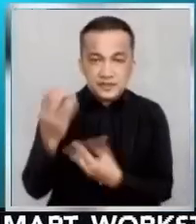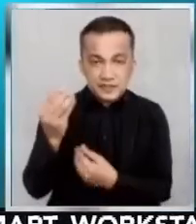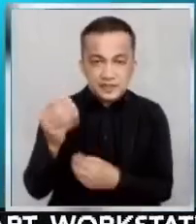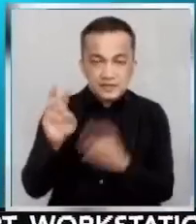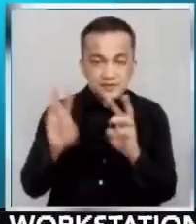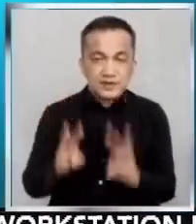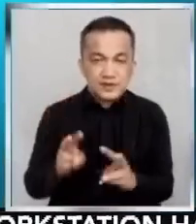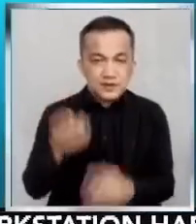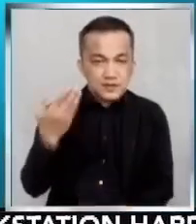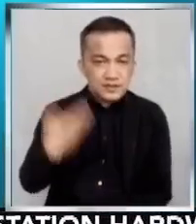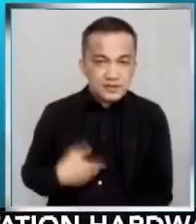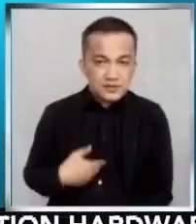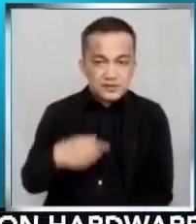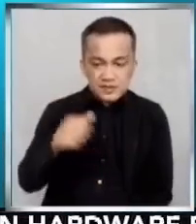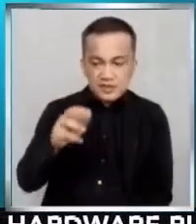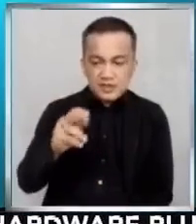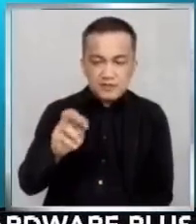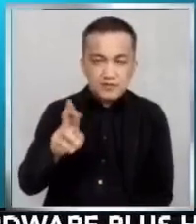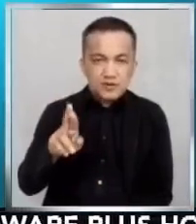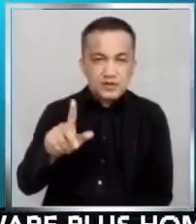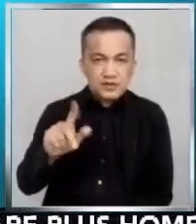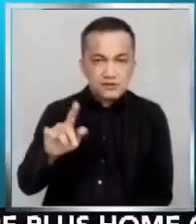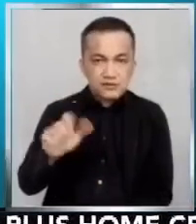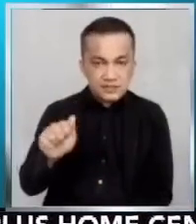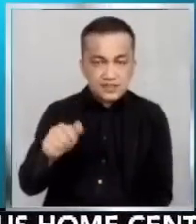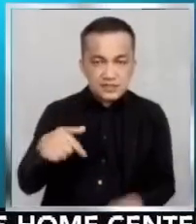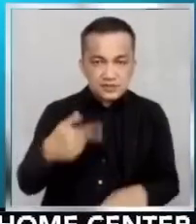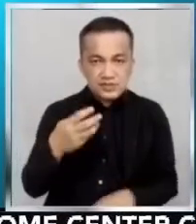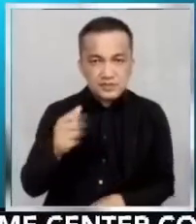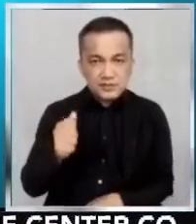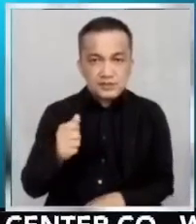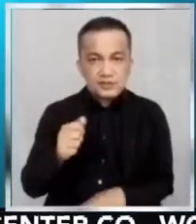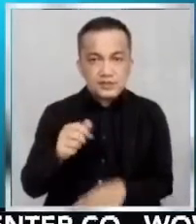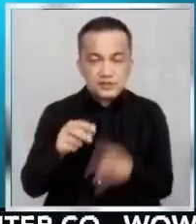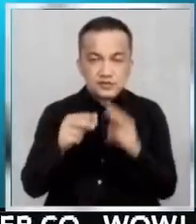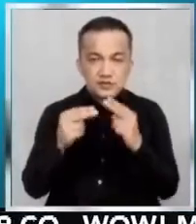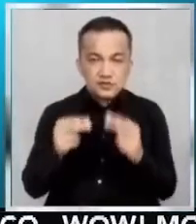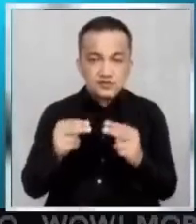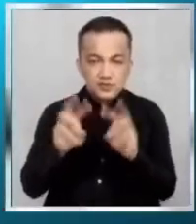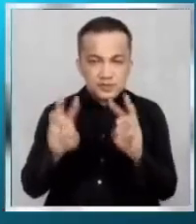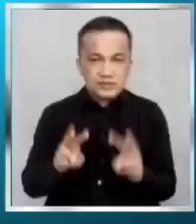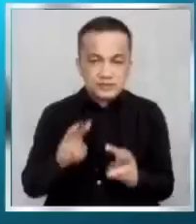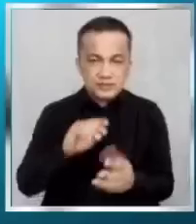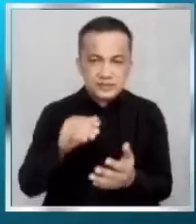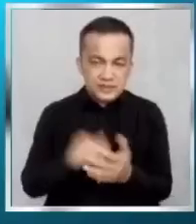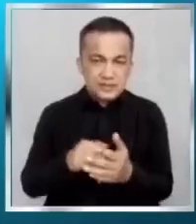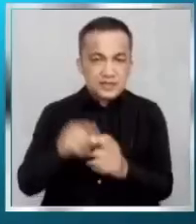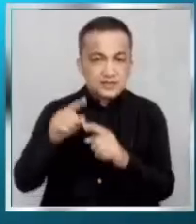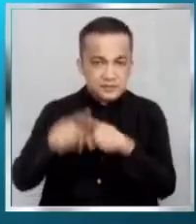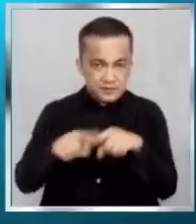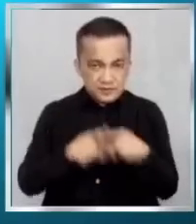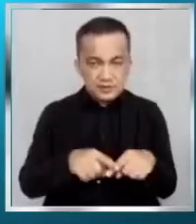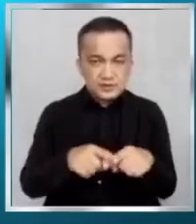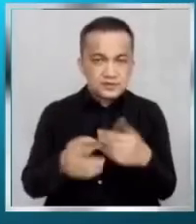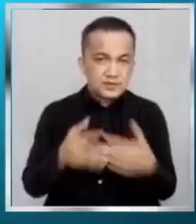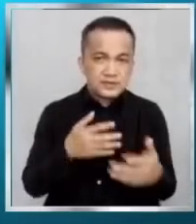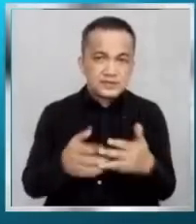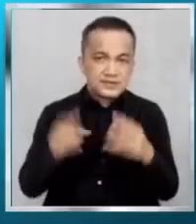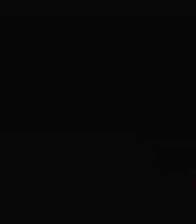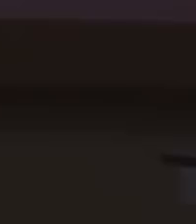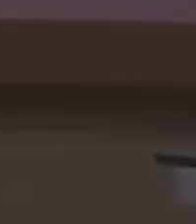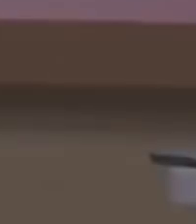panahon. Ako si Amor La Rosa. Ito ang GMA Integrated News Weather Center. Maasahan anuman ang panahon.